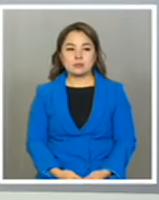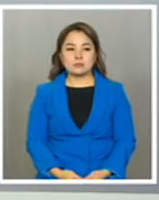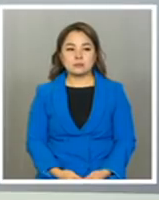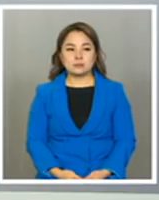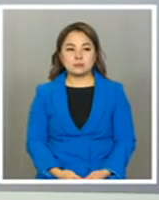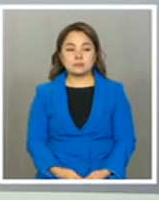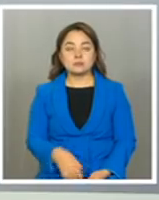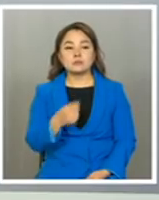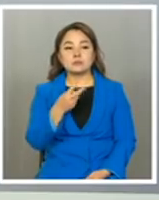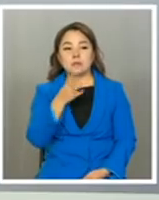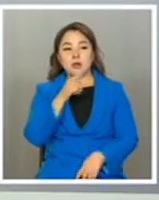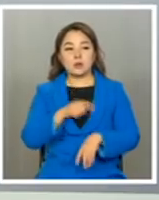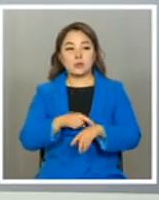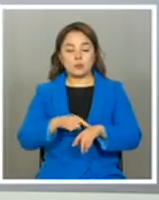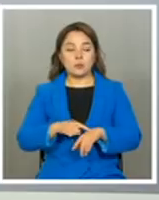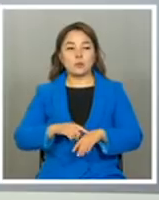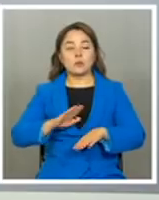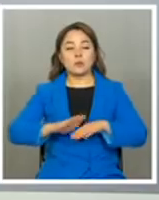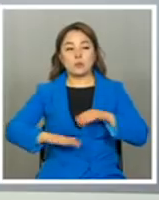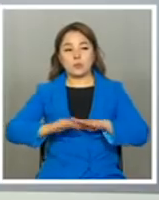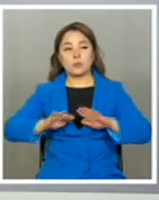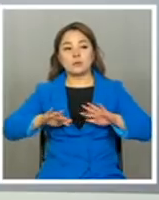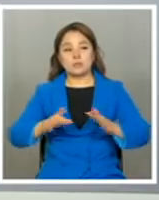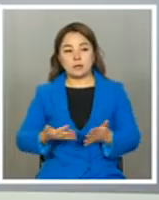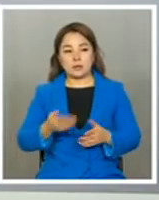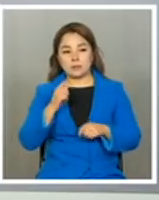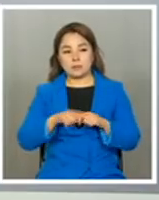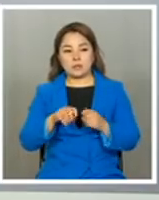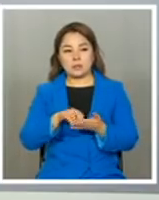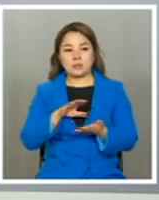Қанша уақытта қолының қажығандығы тіркеледі.